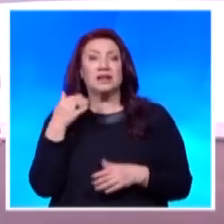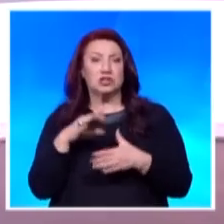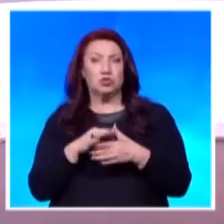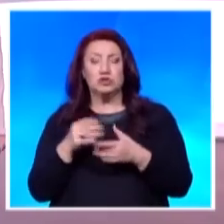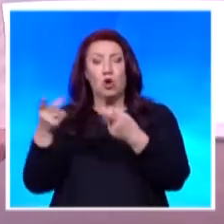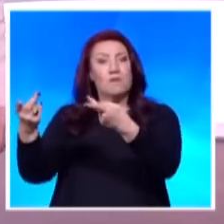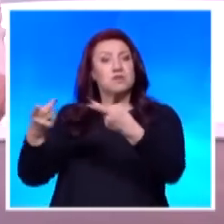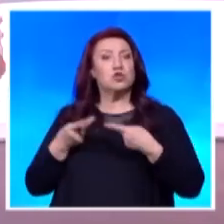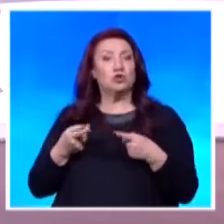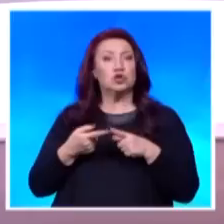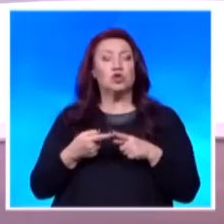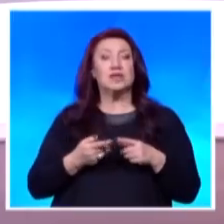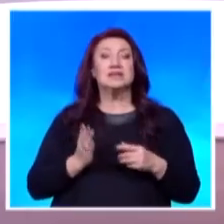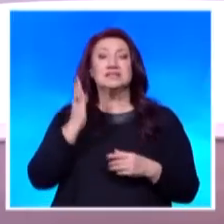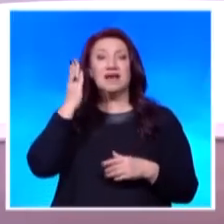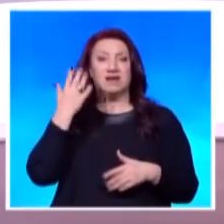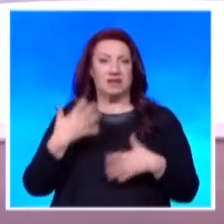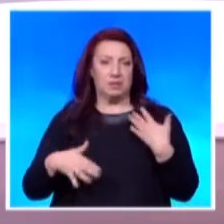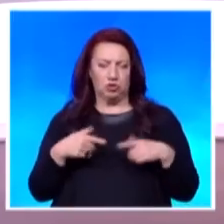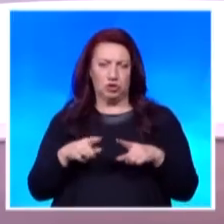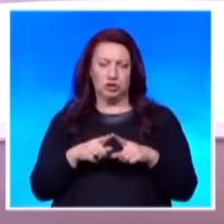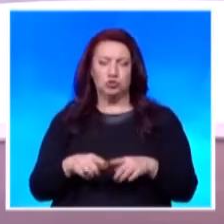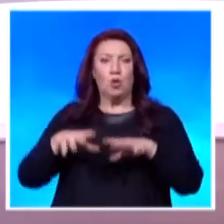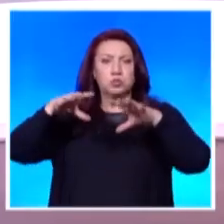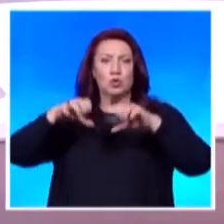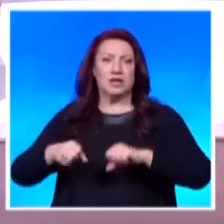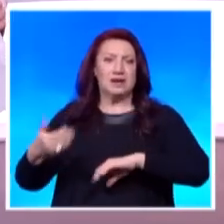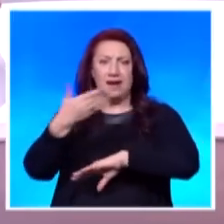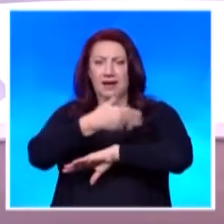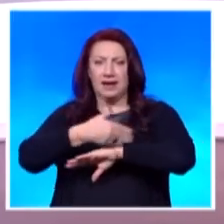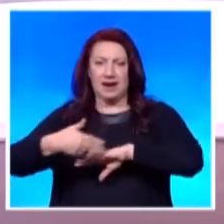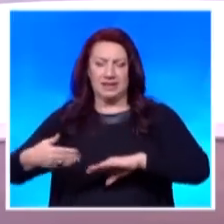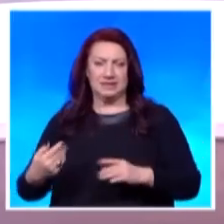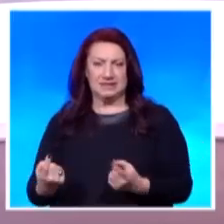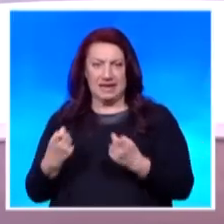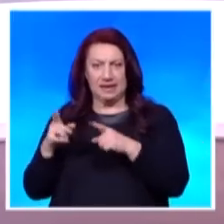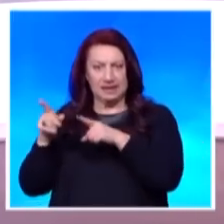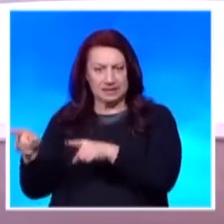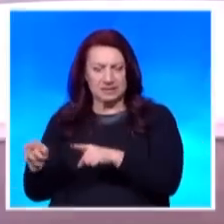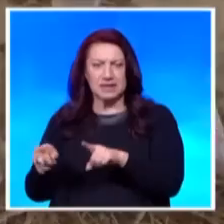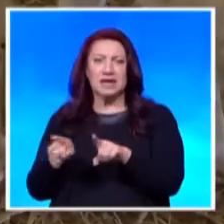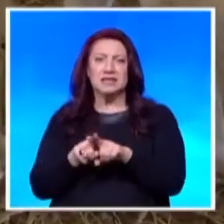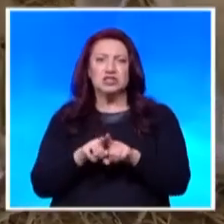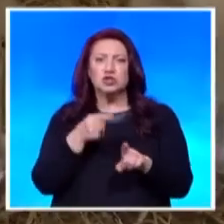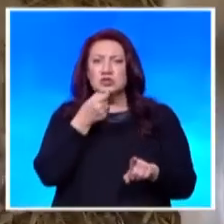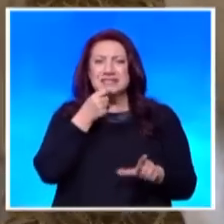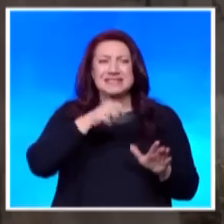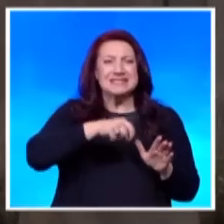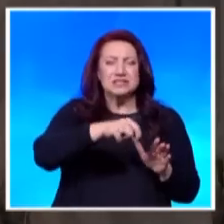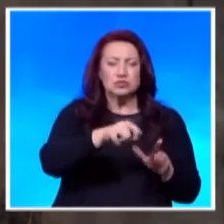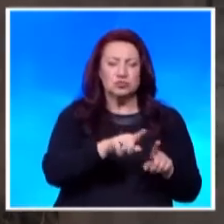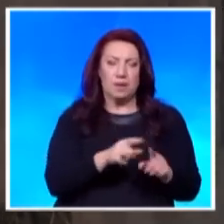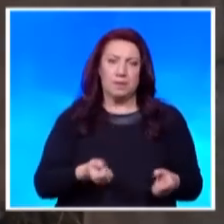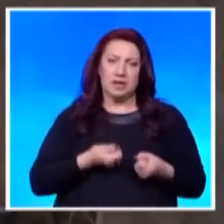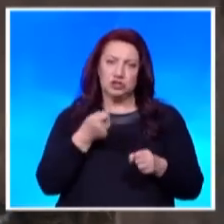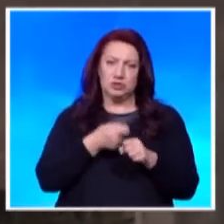блокират границата с Гърция. С протести плашат и зърнопроизводителите. Още от Леда Цветкова. Под 7 евро за